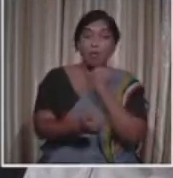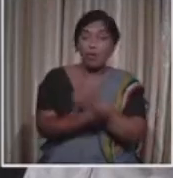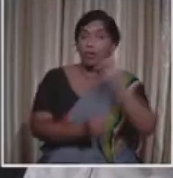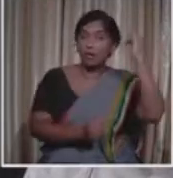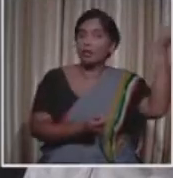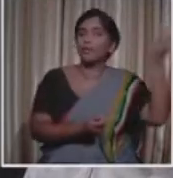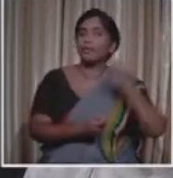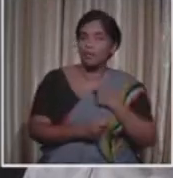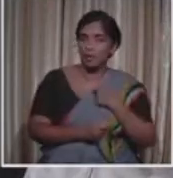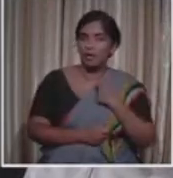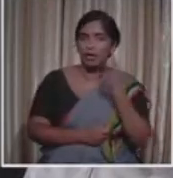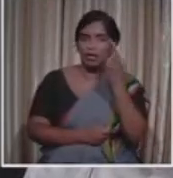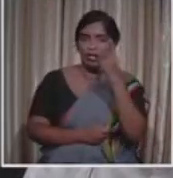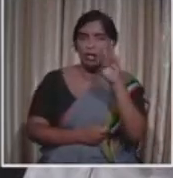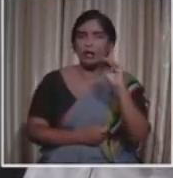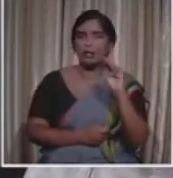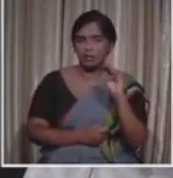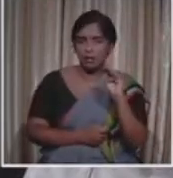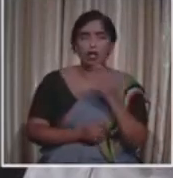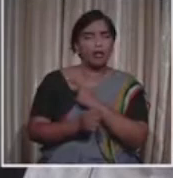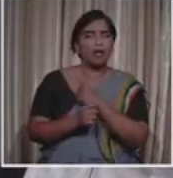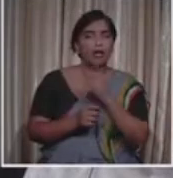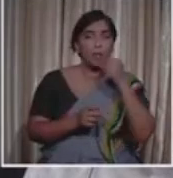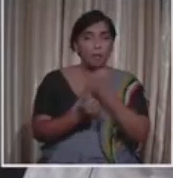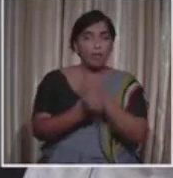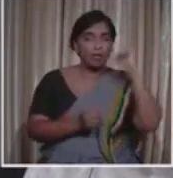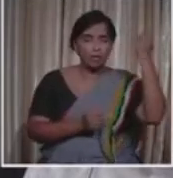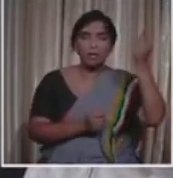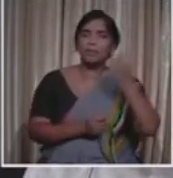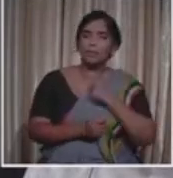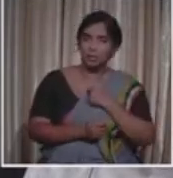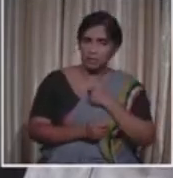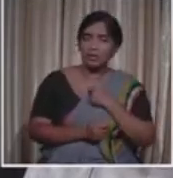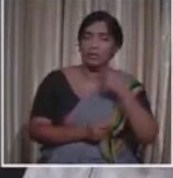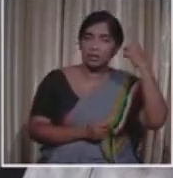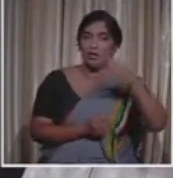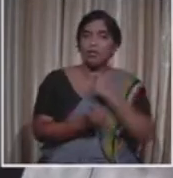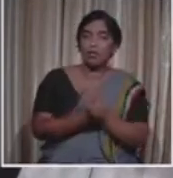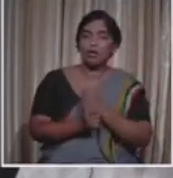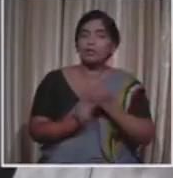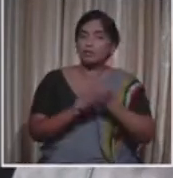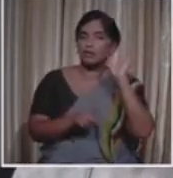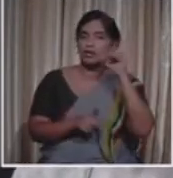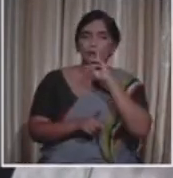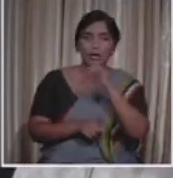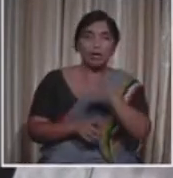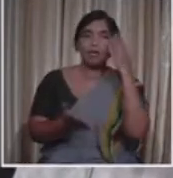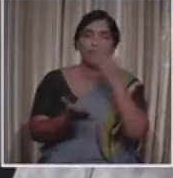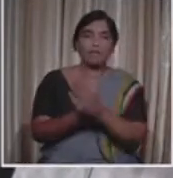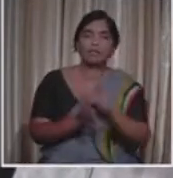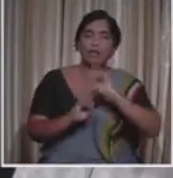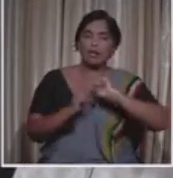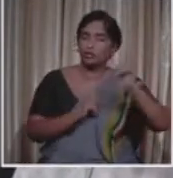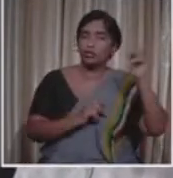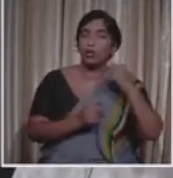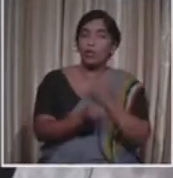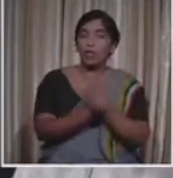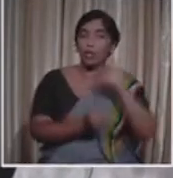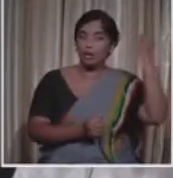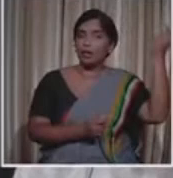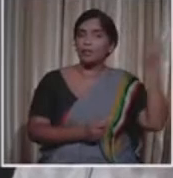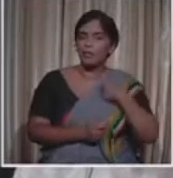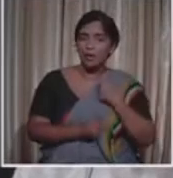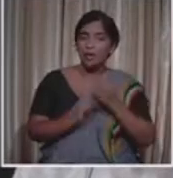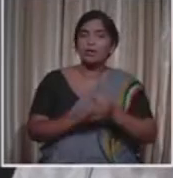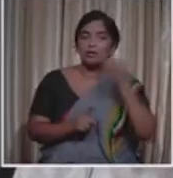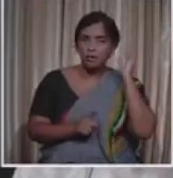කිව්වා ඇමතුමක් කිව්වා 12:40ට කතා කරේ පොලිස්පත්තුමා කිව්වා කෙලින්ම නියෝජ්‍ය පොලිස්පත්තුමා ජනාධිපතිතුමාට කිව්වා මේක නවත්තන්න එපා කියලා පොලිස්පත්තුමා කිව්වයි කියලා